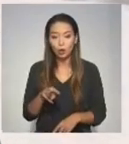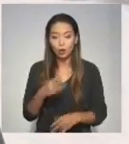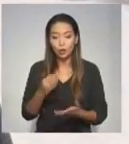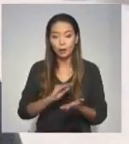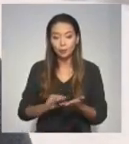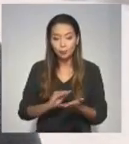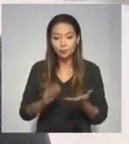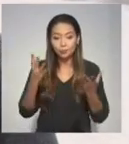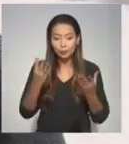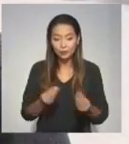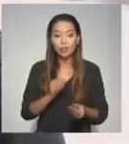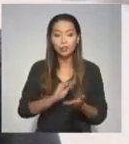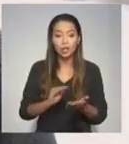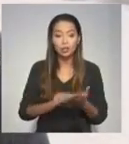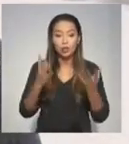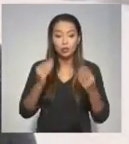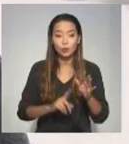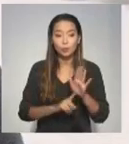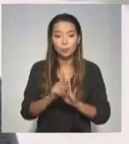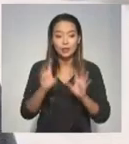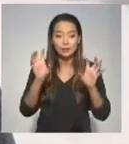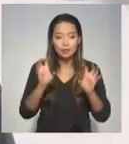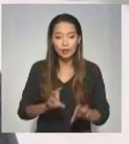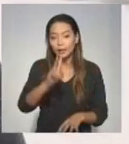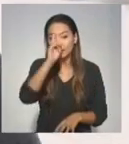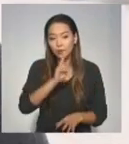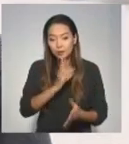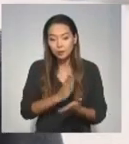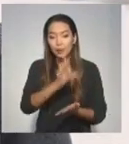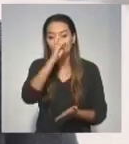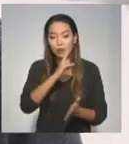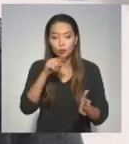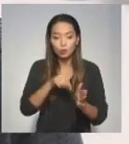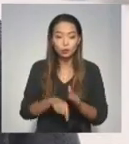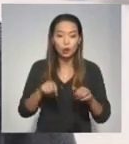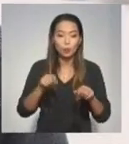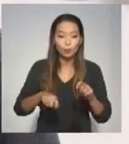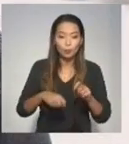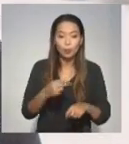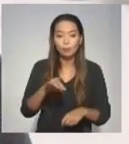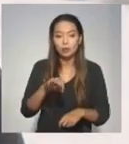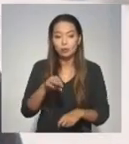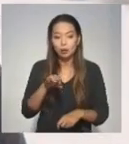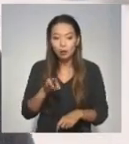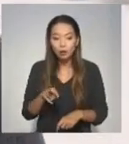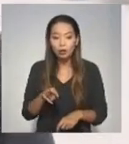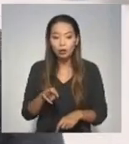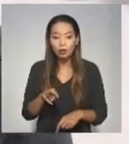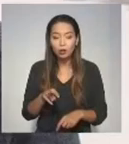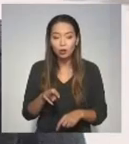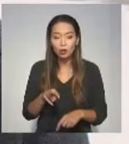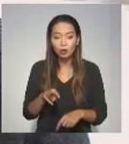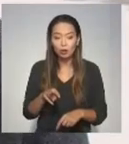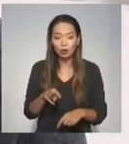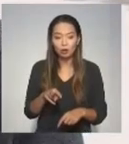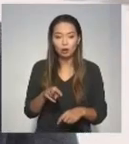жазған беттен бастап, жазған күннен бастап, бұның заңды екі айы бар. Сол екі айдың ішінде құқық бұзушы ол протоколды жоққа шығару